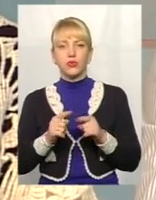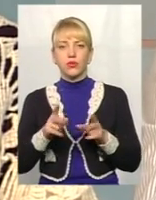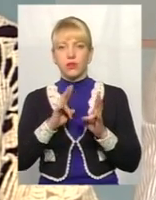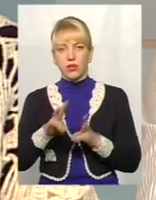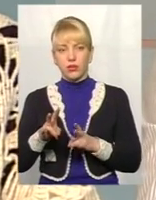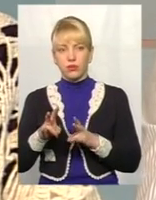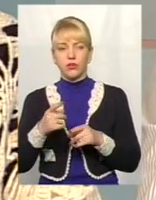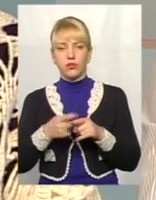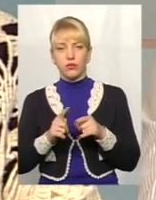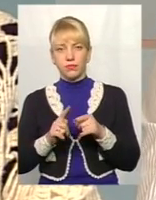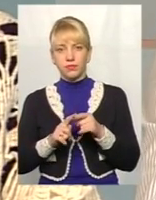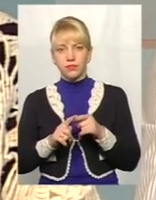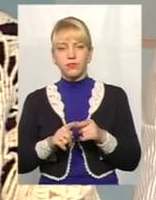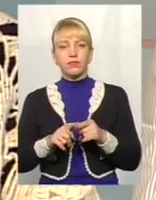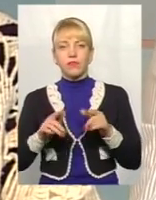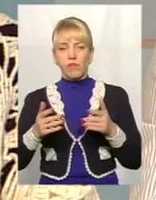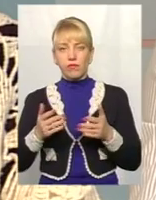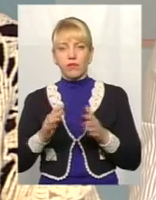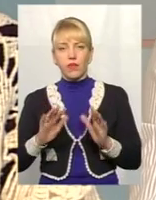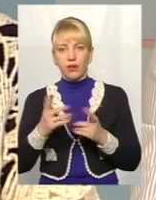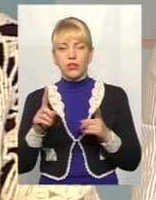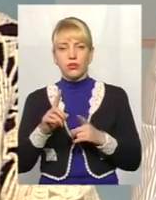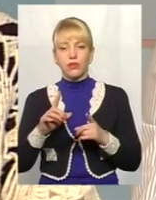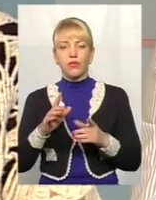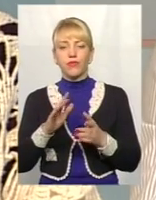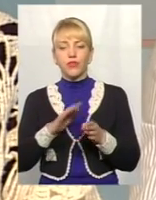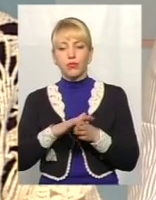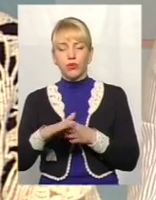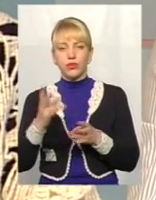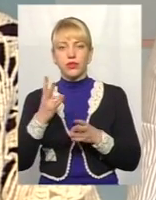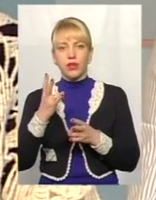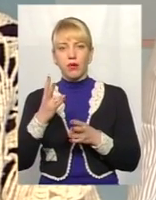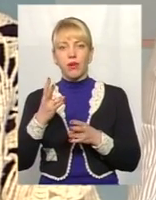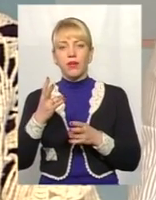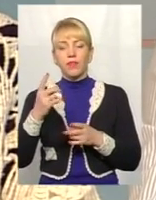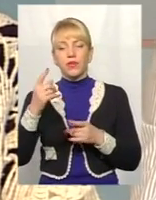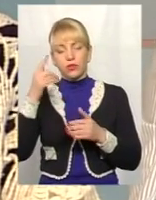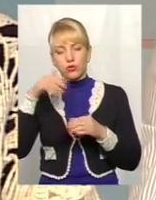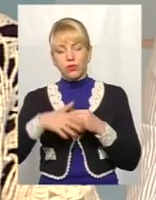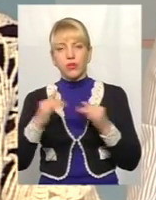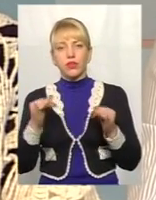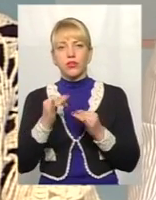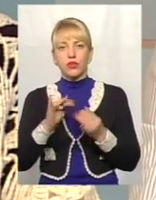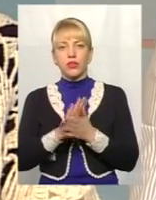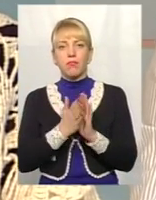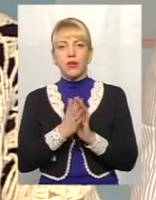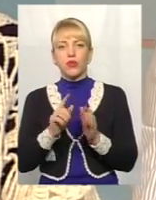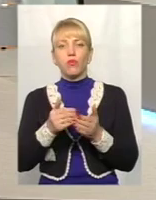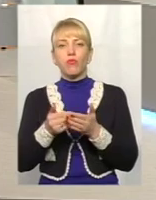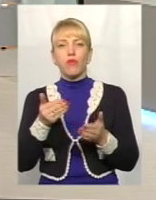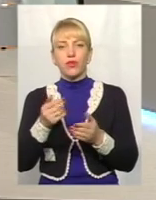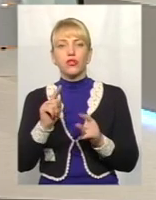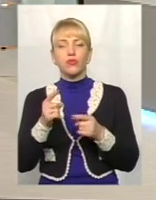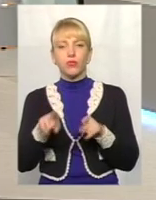даного явища, яке відбулося, треба розуміти історичні передумови, чому вони сталися. Треба розуміти,